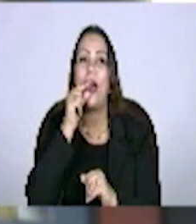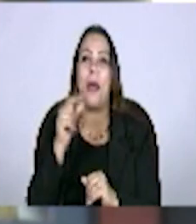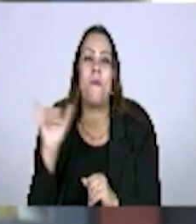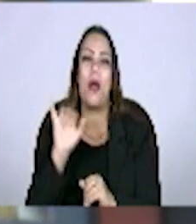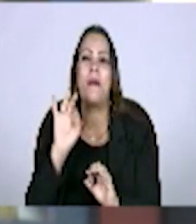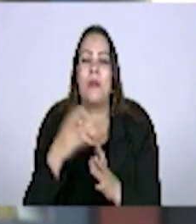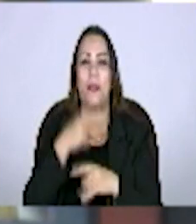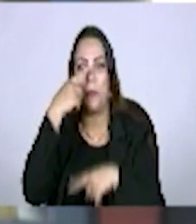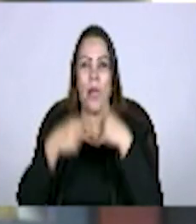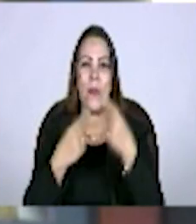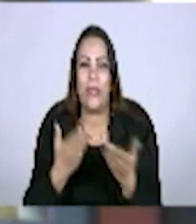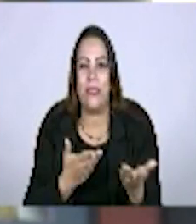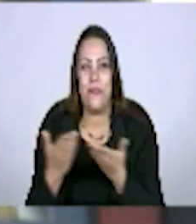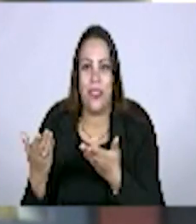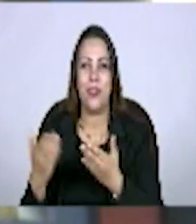الصور كالمعتاد